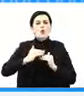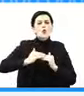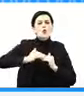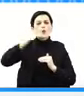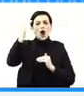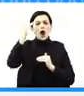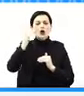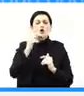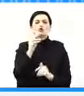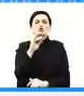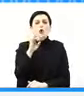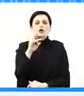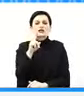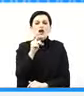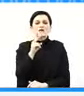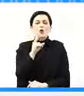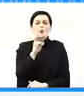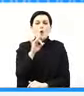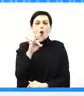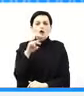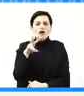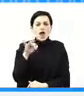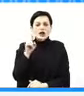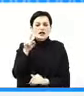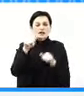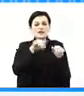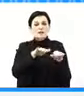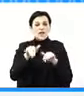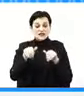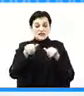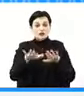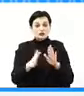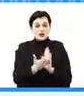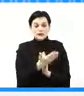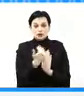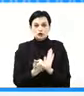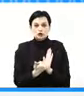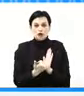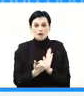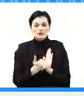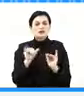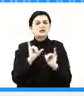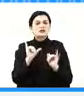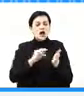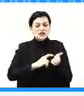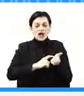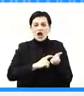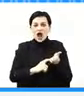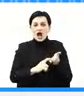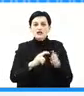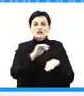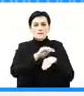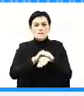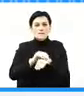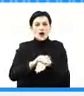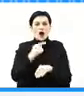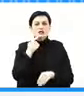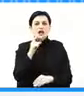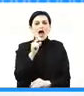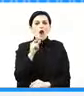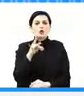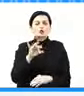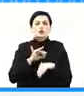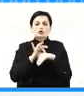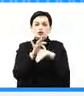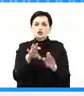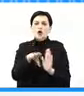კომისრის ჯოზეფ ბორელის განცხადებების ომის დასრულების შემდეგ, სადაც მან ხაზი გაუსვა იმ ფაქტს, რომ ეუთო